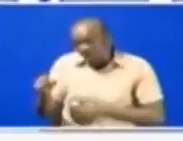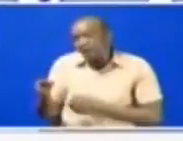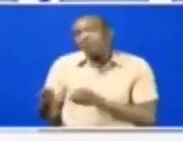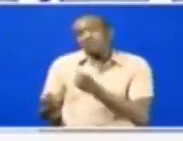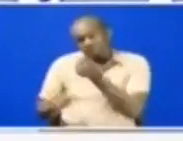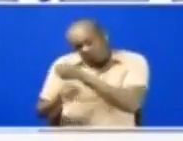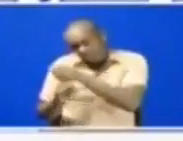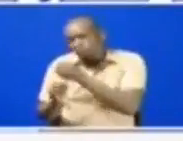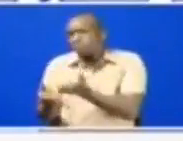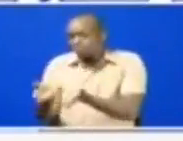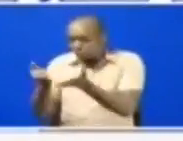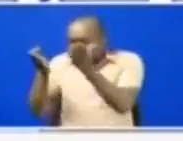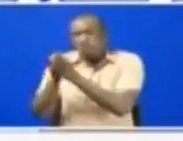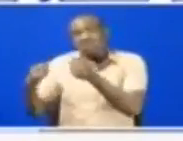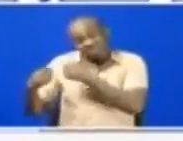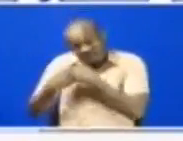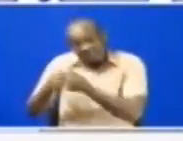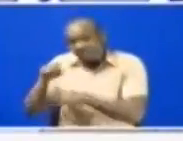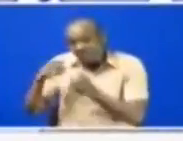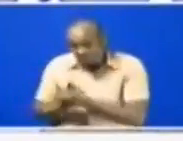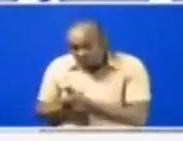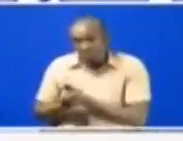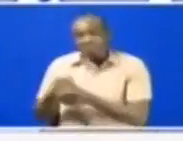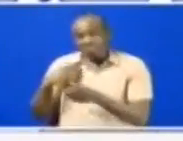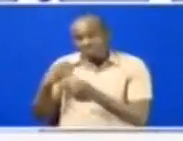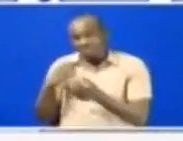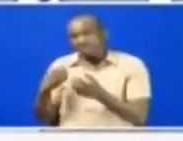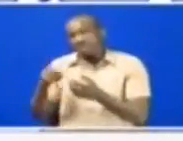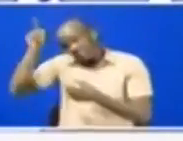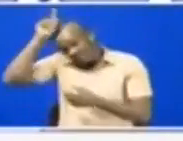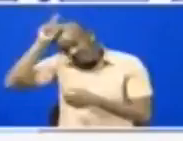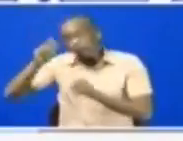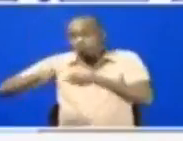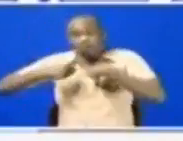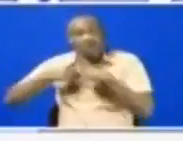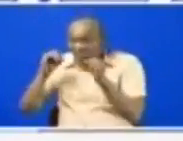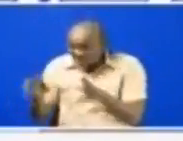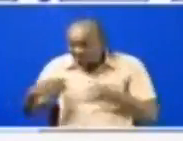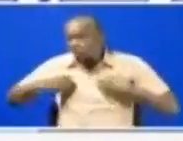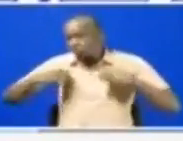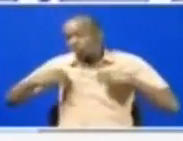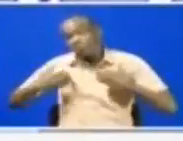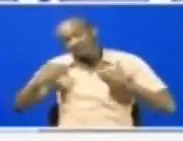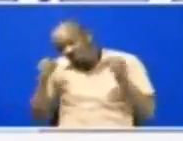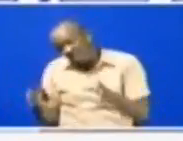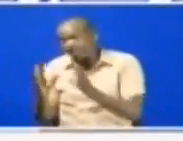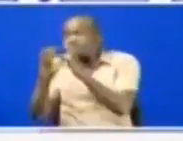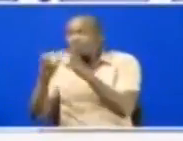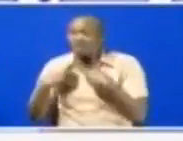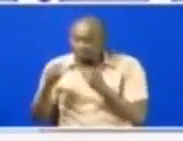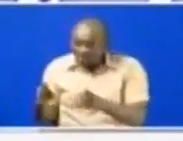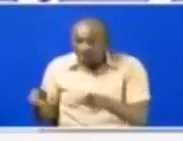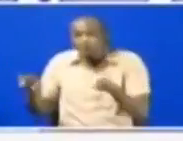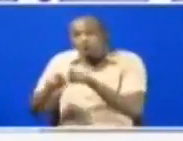wapatie support ya vitu kama, unajua kuna changamoto ya kama mashindani, hawana viatu, hawana uniform, mipira, vitu kama hivyo. Alafu pia vile viwanja